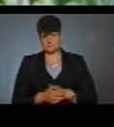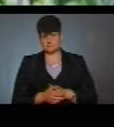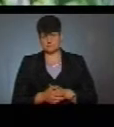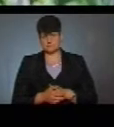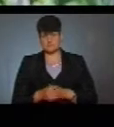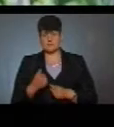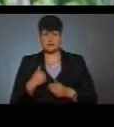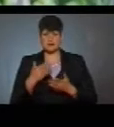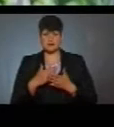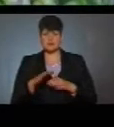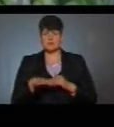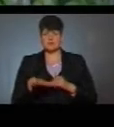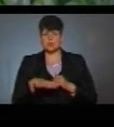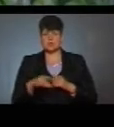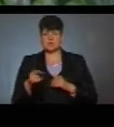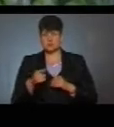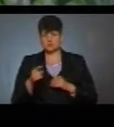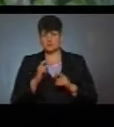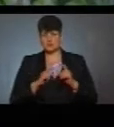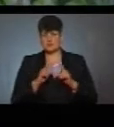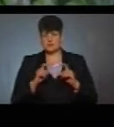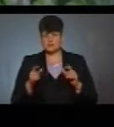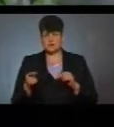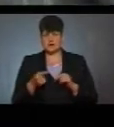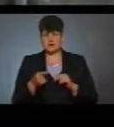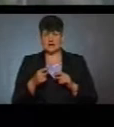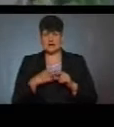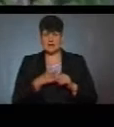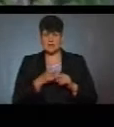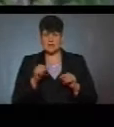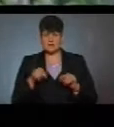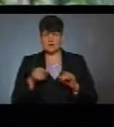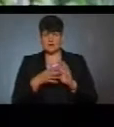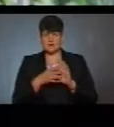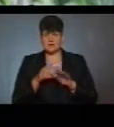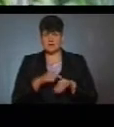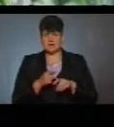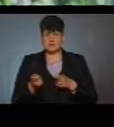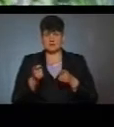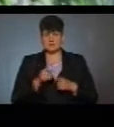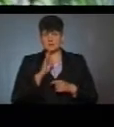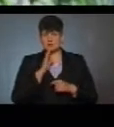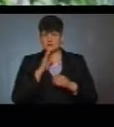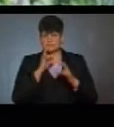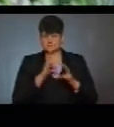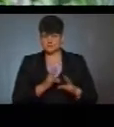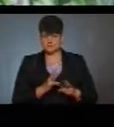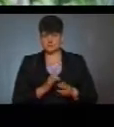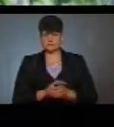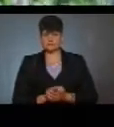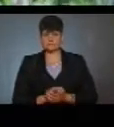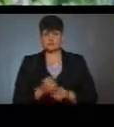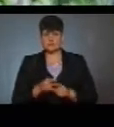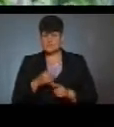Ми знаходимося на території Тернопільської університетської лікарні. Сюди о 9-й годині привезли травмовану жінку. Про це нам розповіла лікар